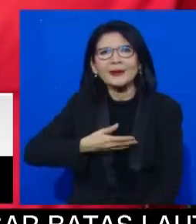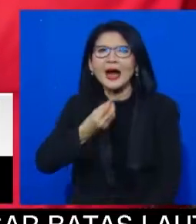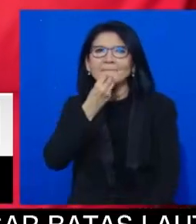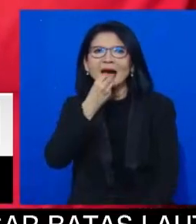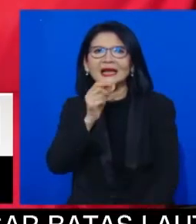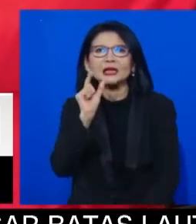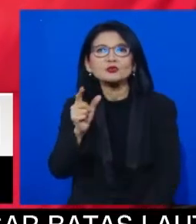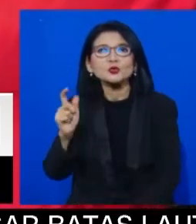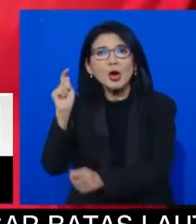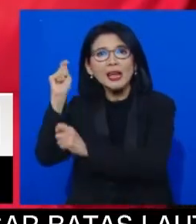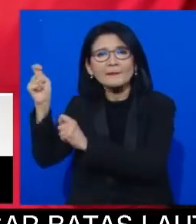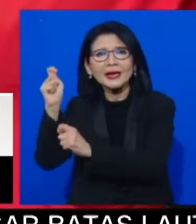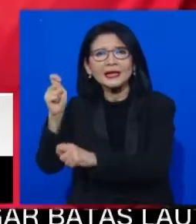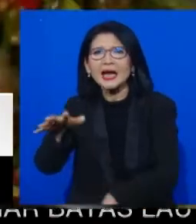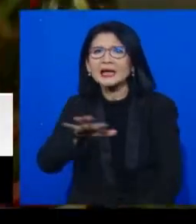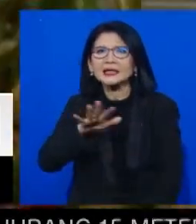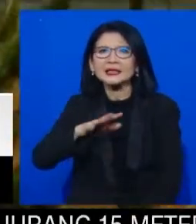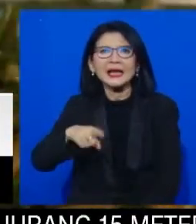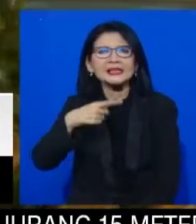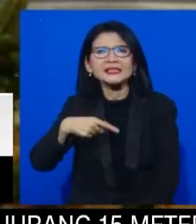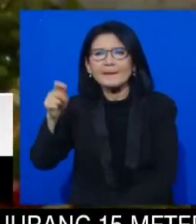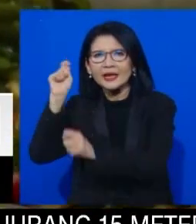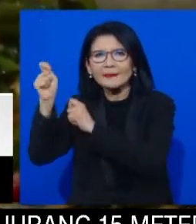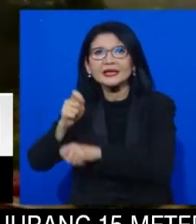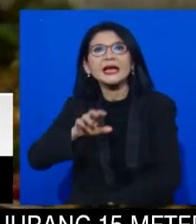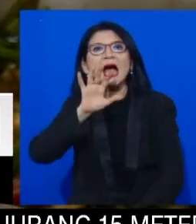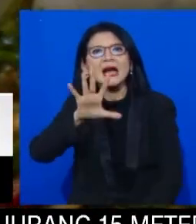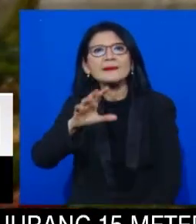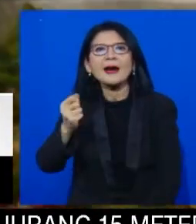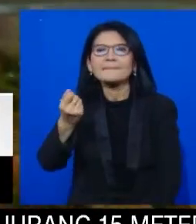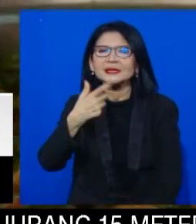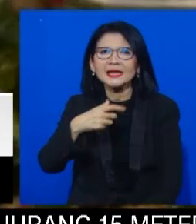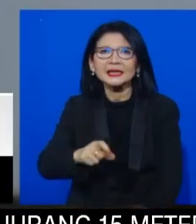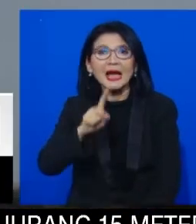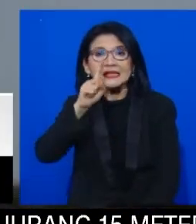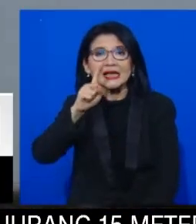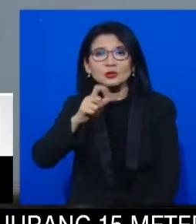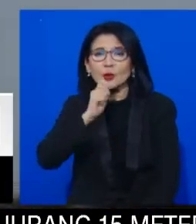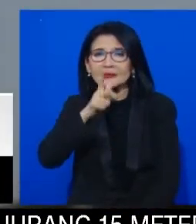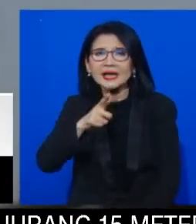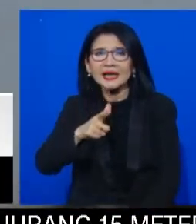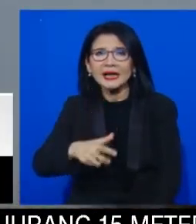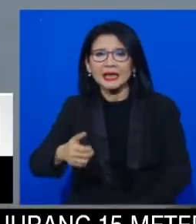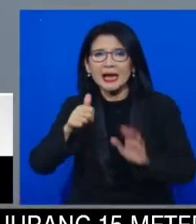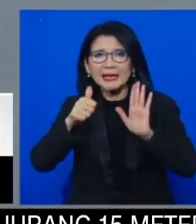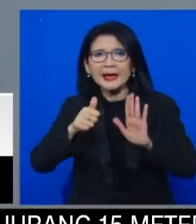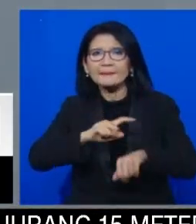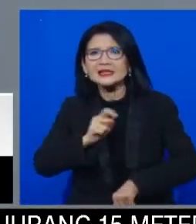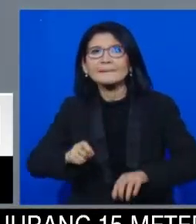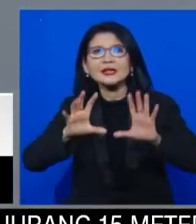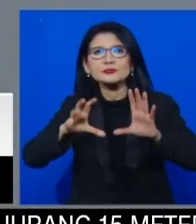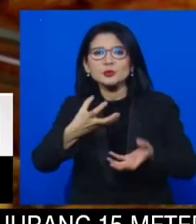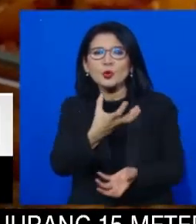untuk Lebaran. Rata-rata setiap Lebaran, dia mendapat 5 pesanan. Namun, satu pesanan itu bisa terdiri dari 6 hingga 10